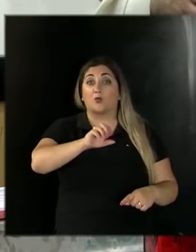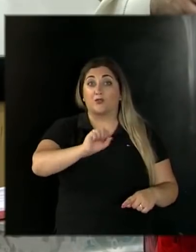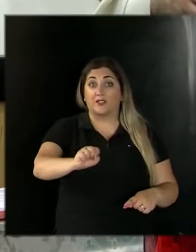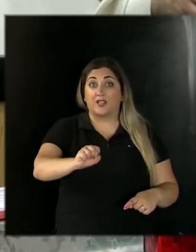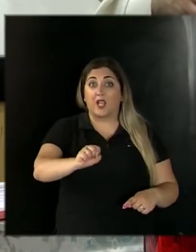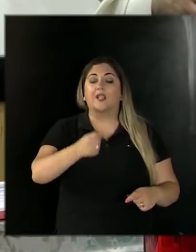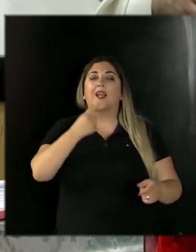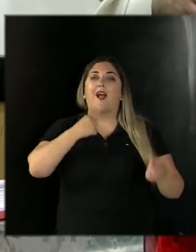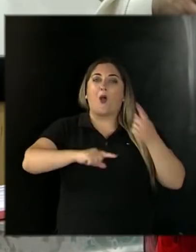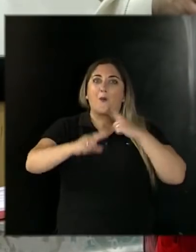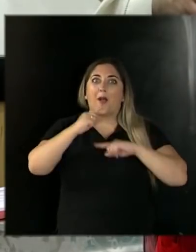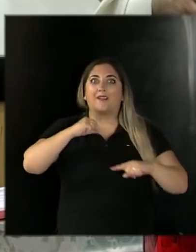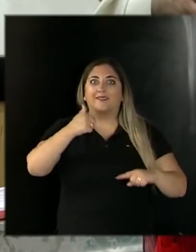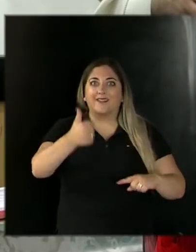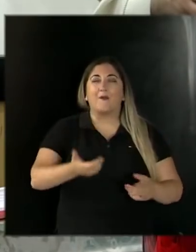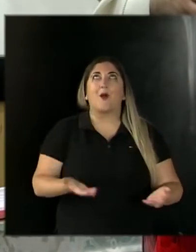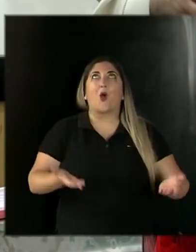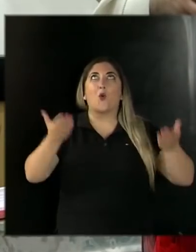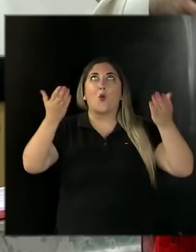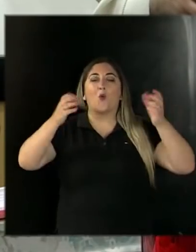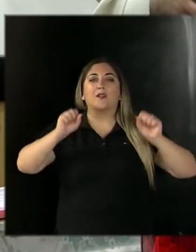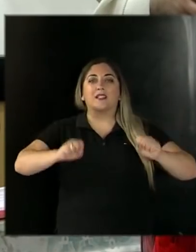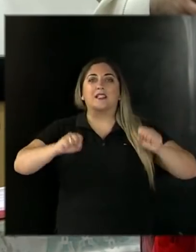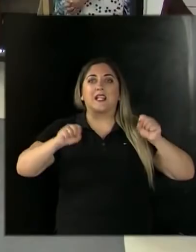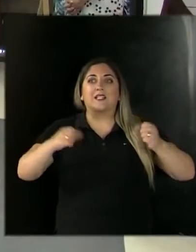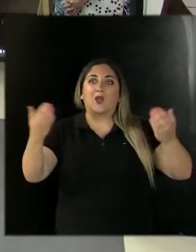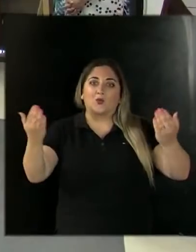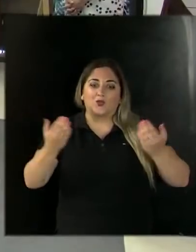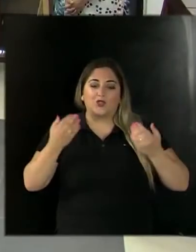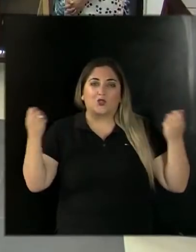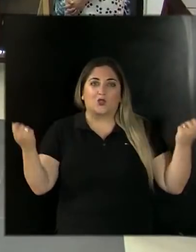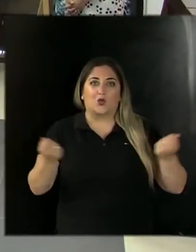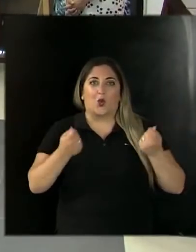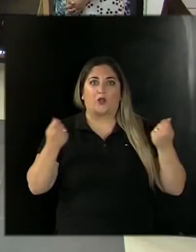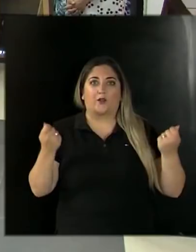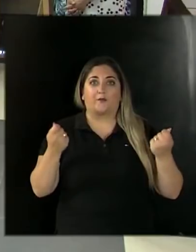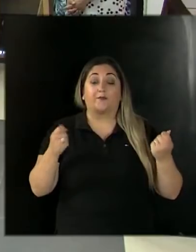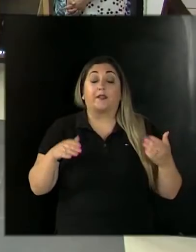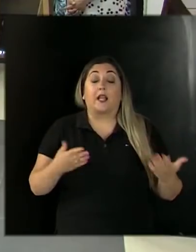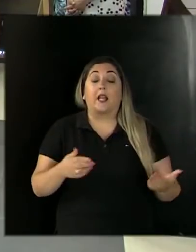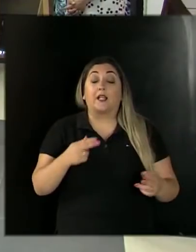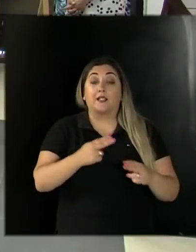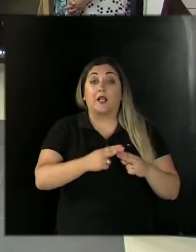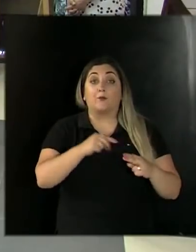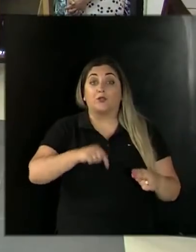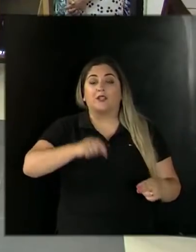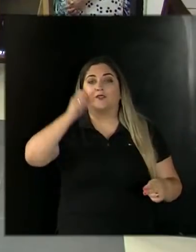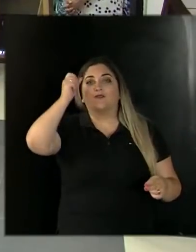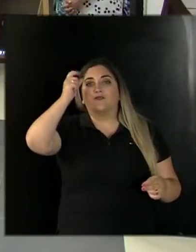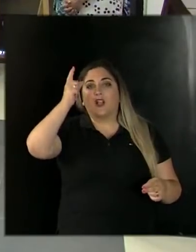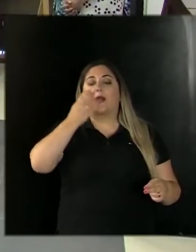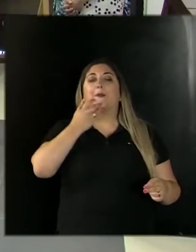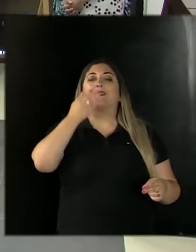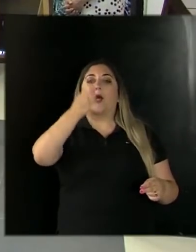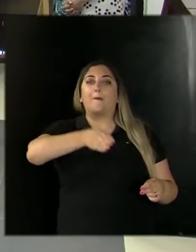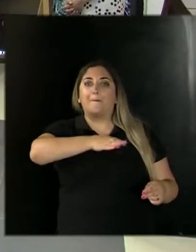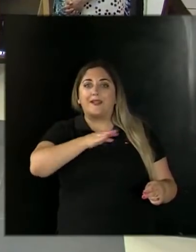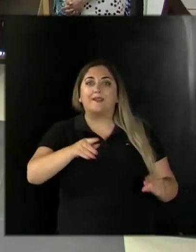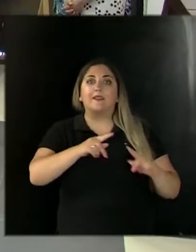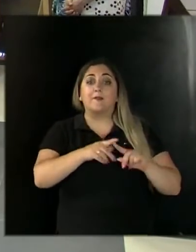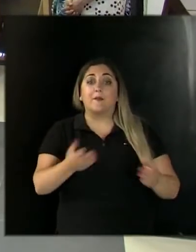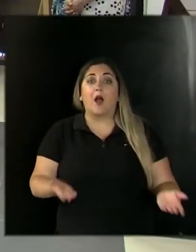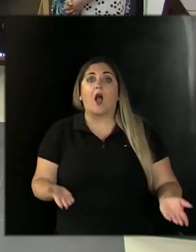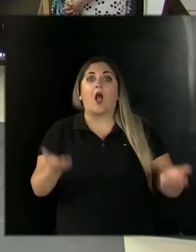tiegħek, nistennewk sa ma tiġi fil-glorja. Għalhekk aħna u nagħmlu dan tifkira tal-mewt u l-qawmien